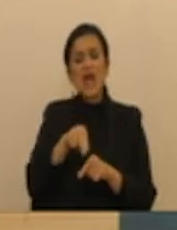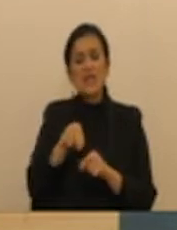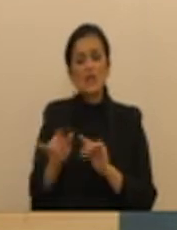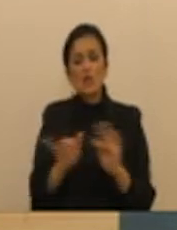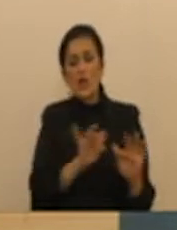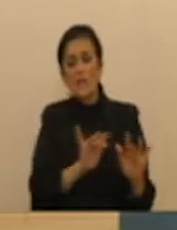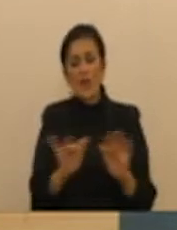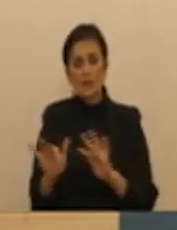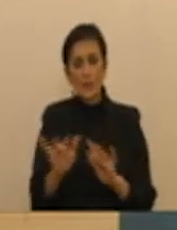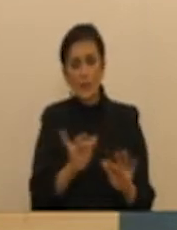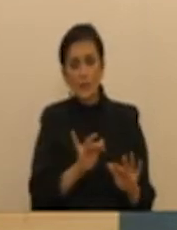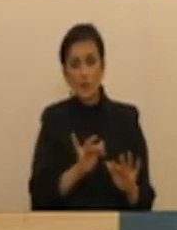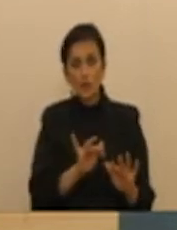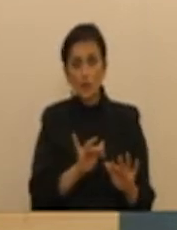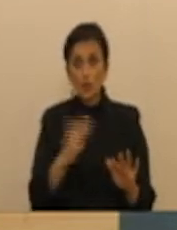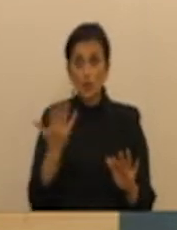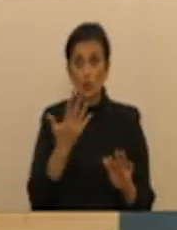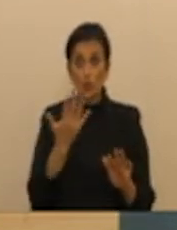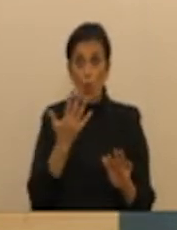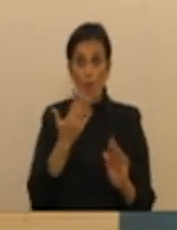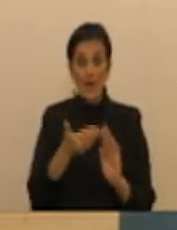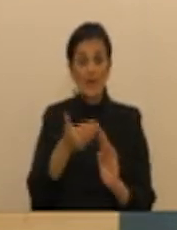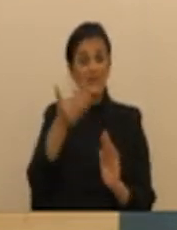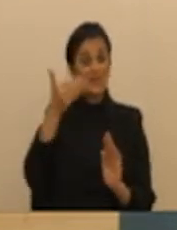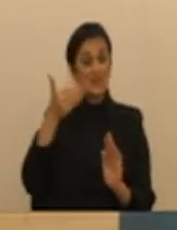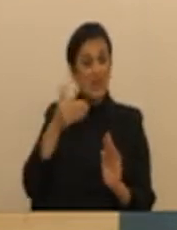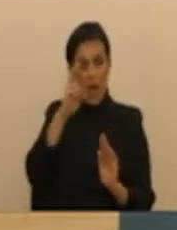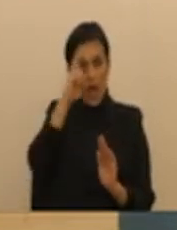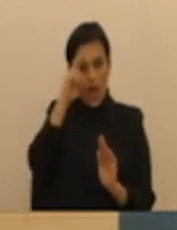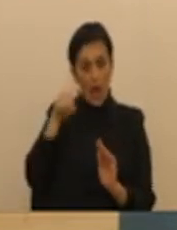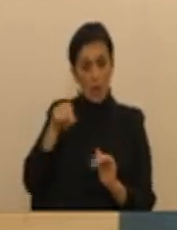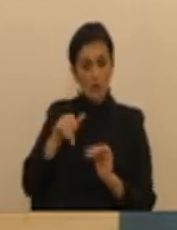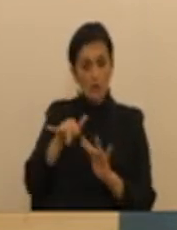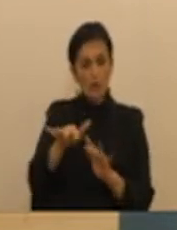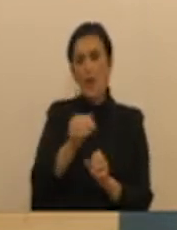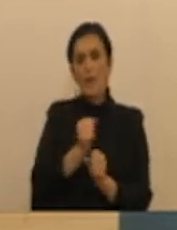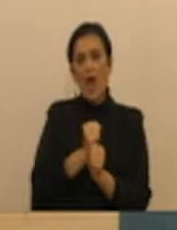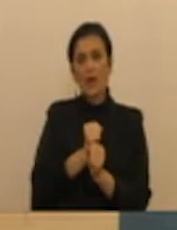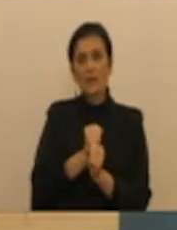ქმედებებში, რომელსაც წინახელისუფლება ჩადიოდა,